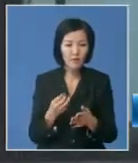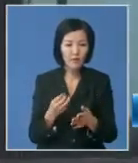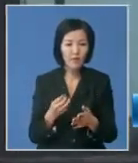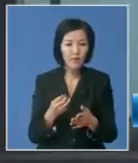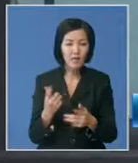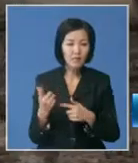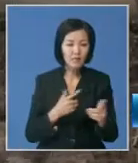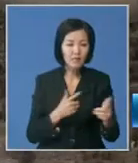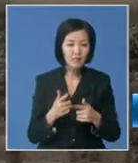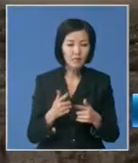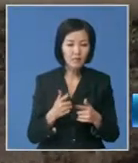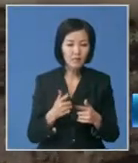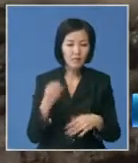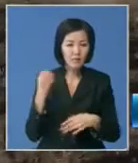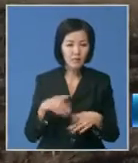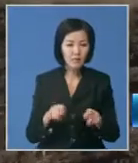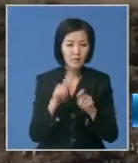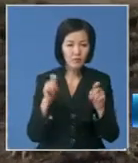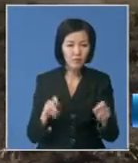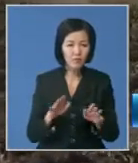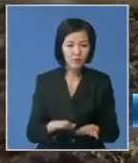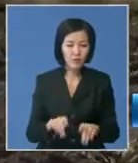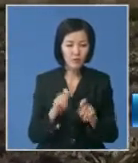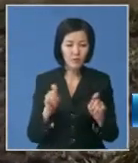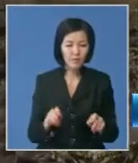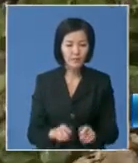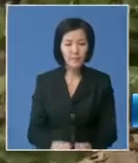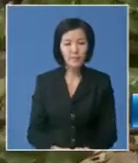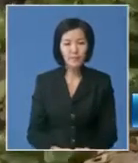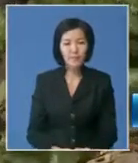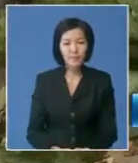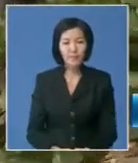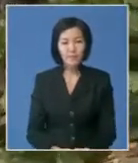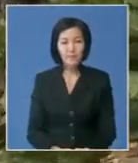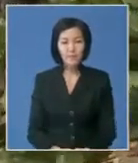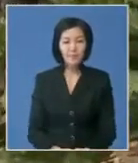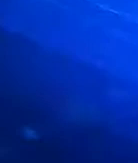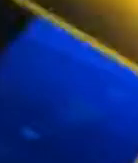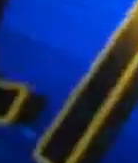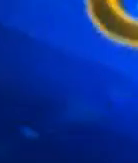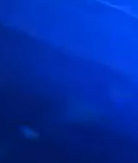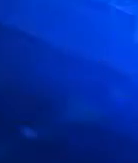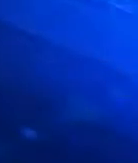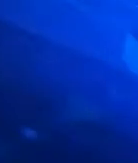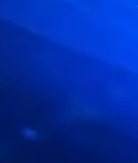заготовительных центра эльвира или кирова khan at az турбанов телеканал жетысу алла кольский район